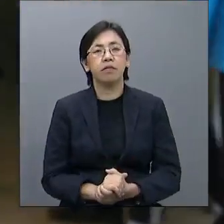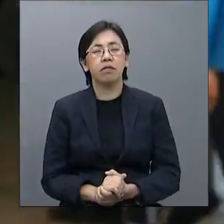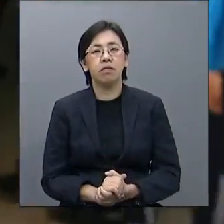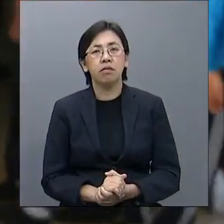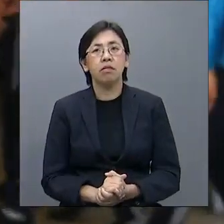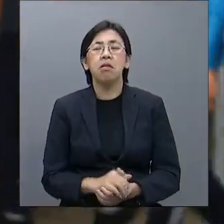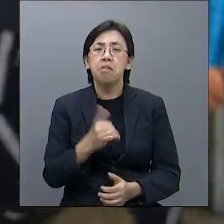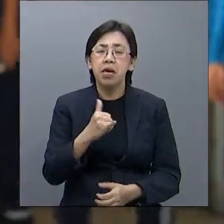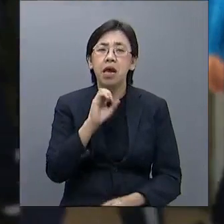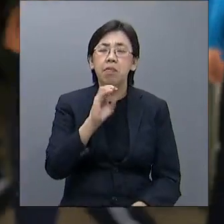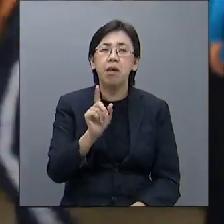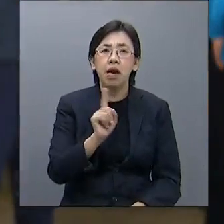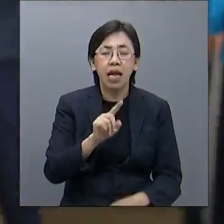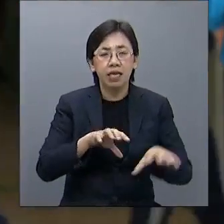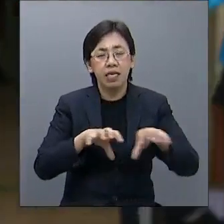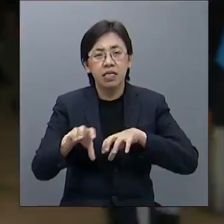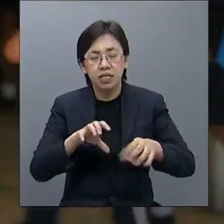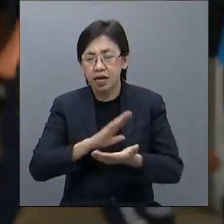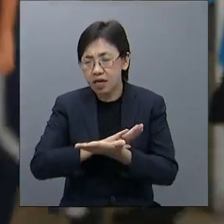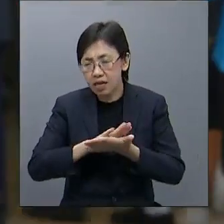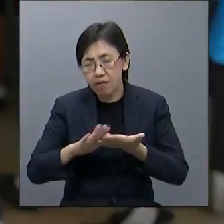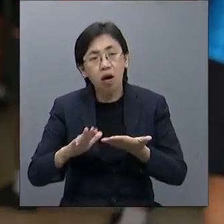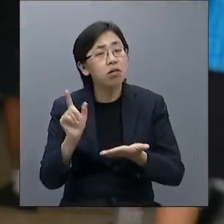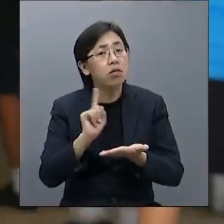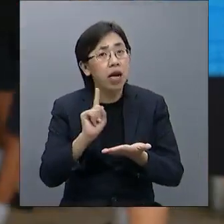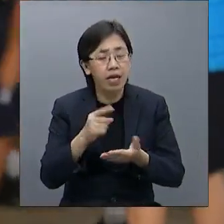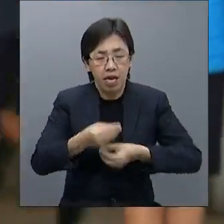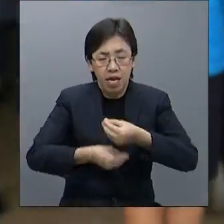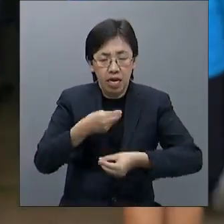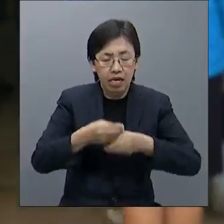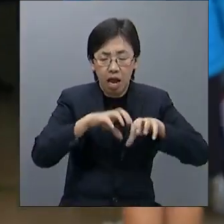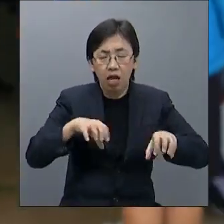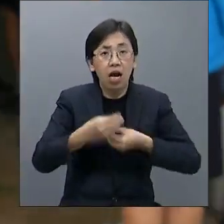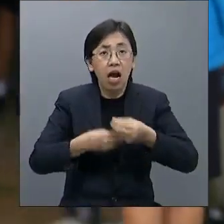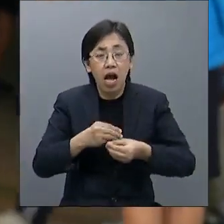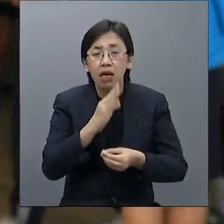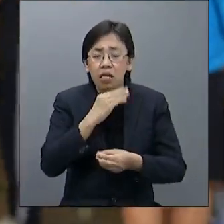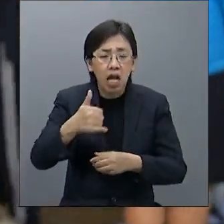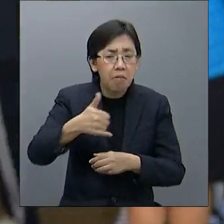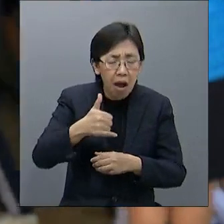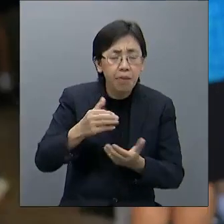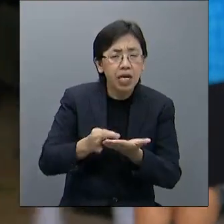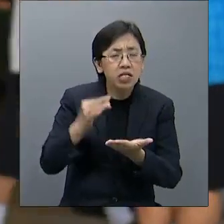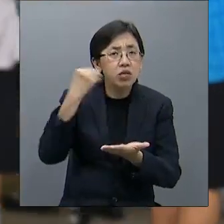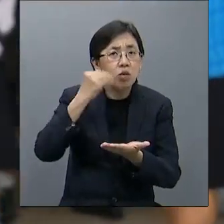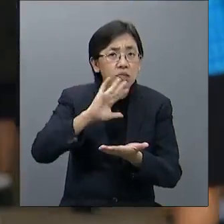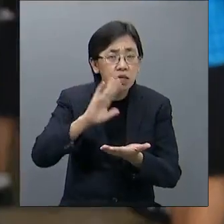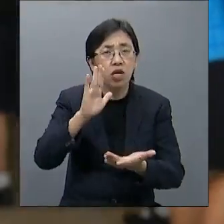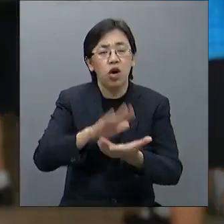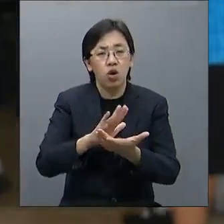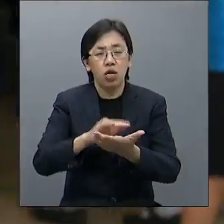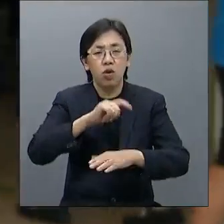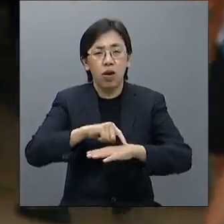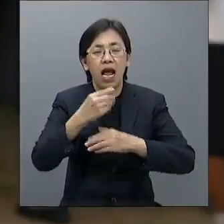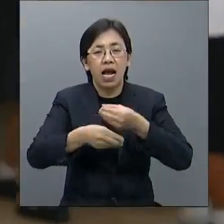อกเขาว่าเขาควรจะจัดระเบียบนะคะในการขายไม่ใช่ว่าเด็กซื้อได้ทั้งวันโรงเรียนควรจะมีเวลาในการขายที่